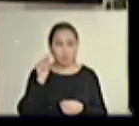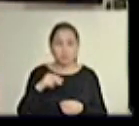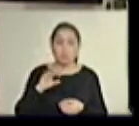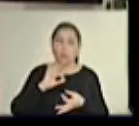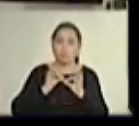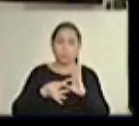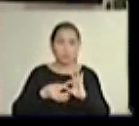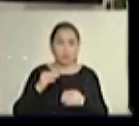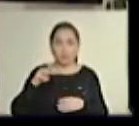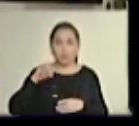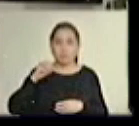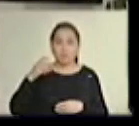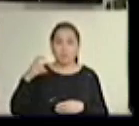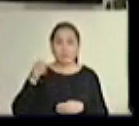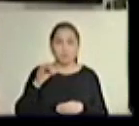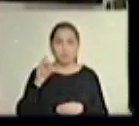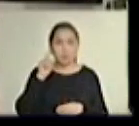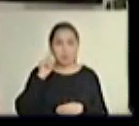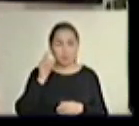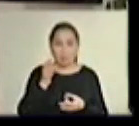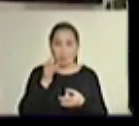mexanizmlarni tushunishimiz osonroq bo'ladi.